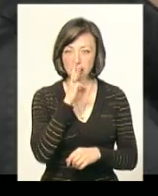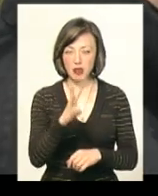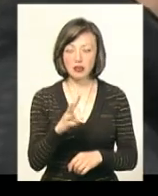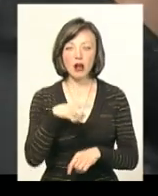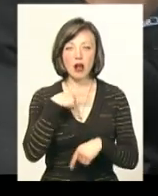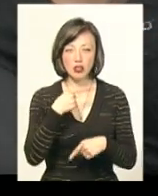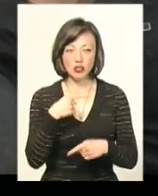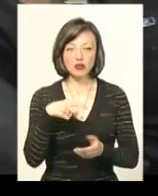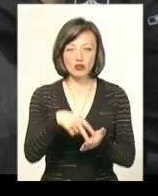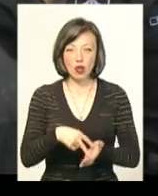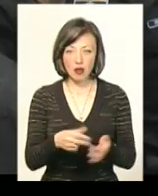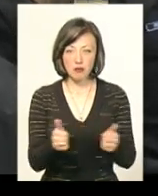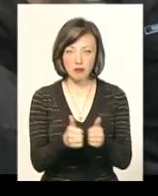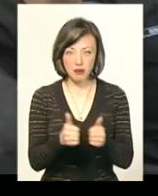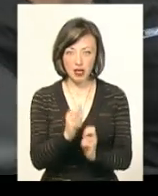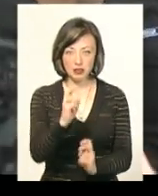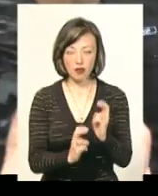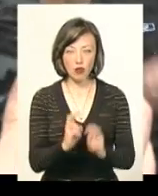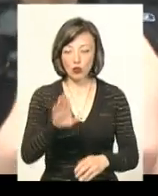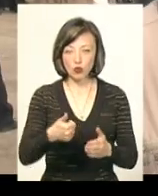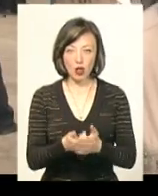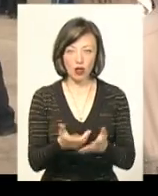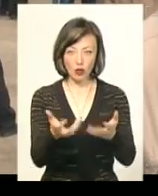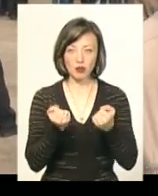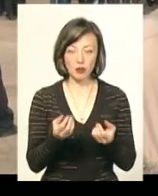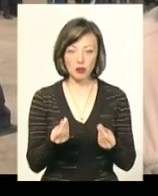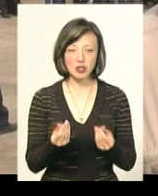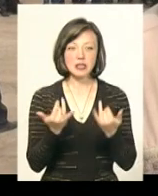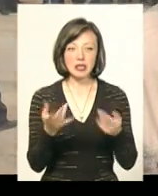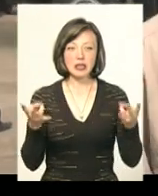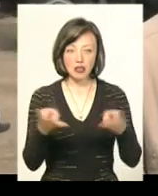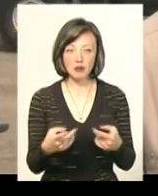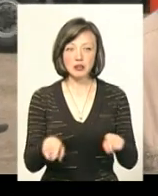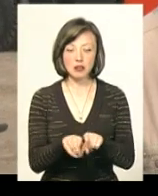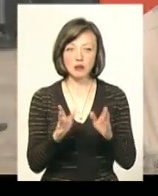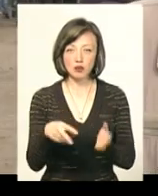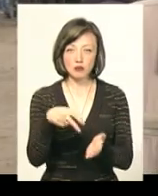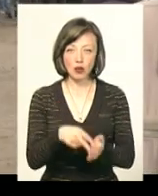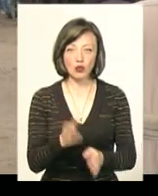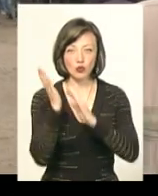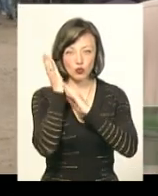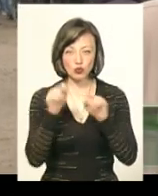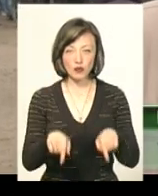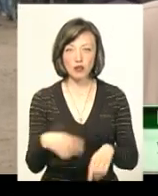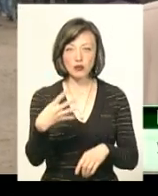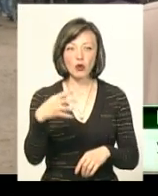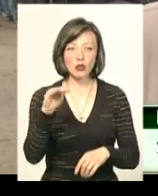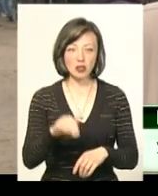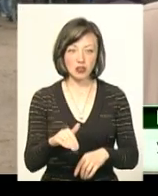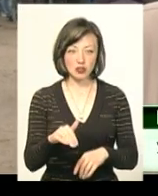Чоловік говорить, стоятиме під стінами молочарні, доки не отримає гроші. А скільки треба буде, скільки будемо? Будемо ночувати. 40 тисяч. За